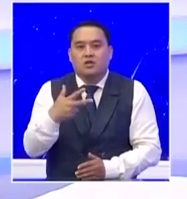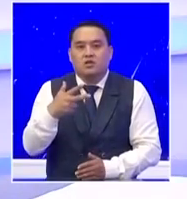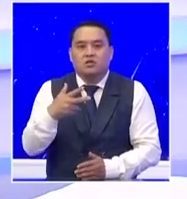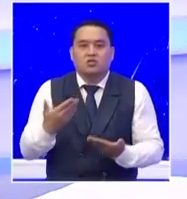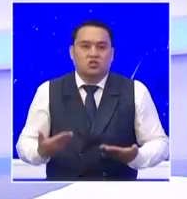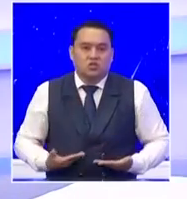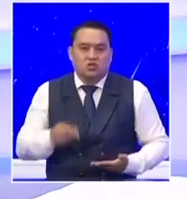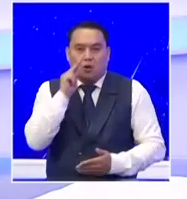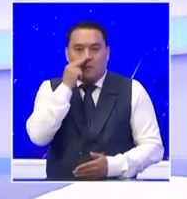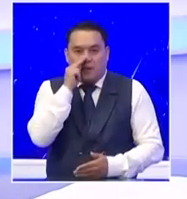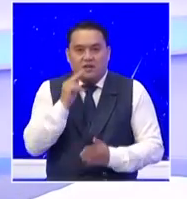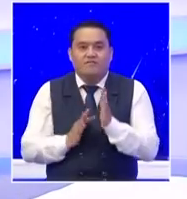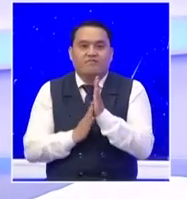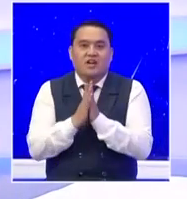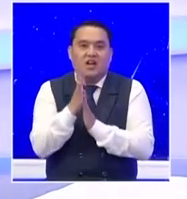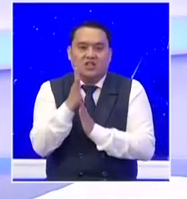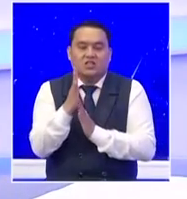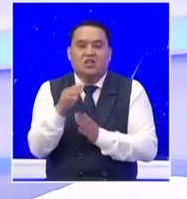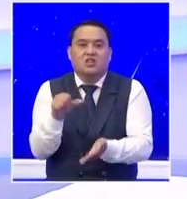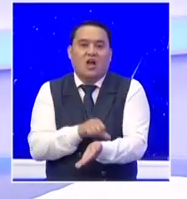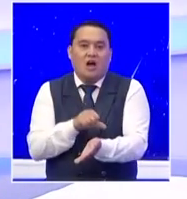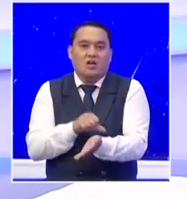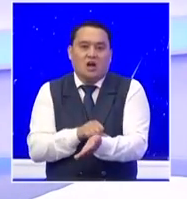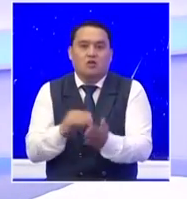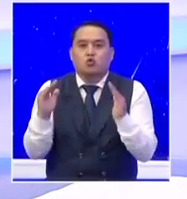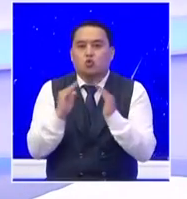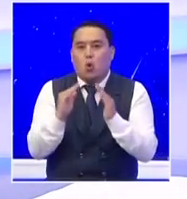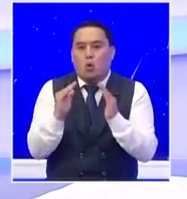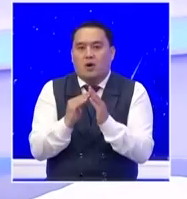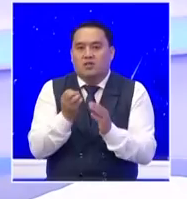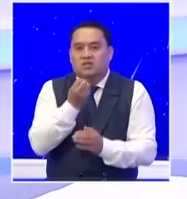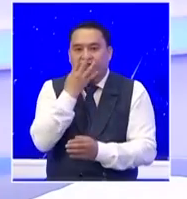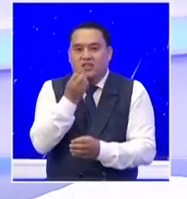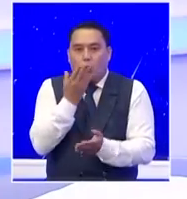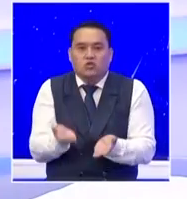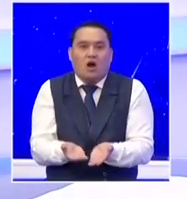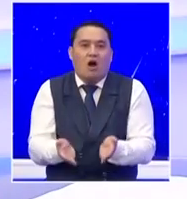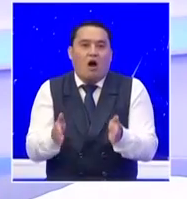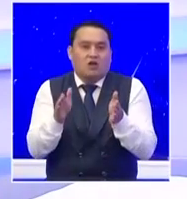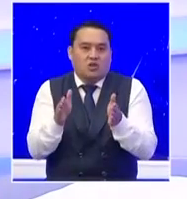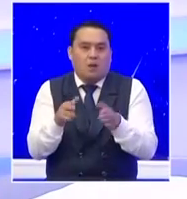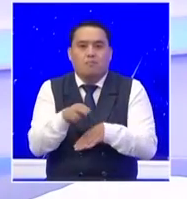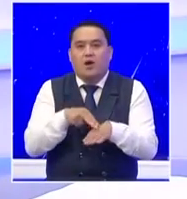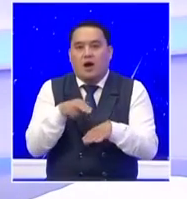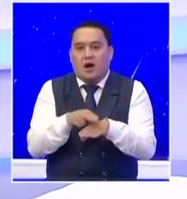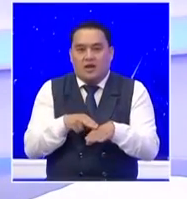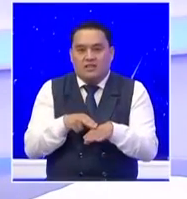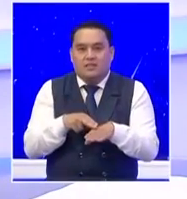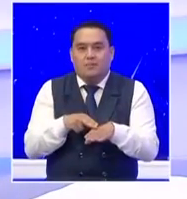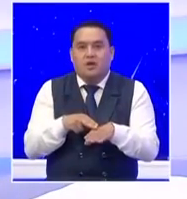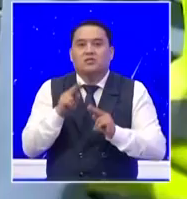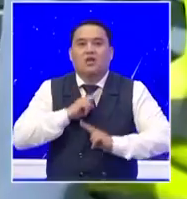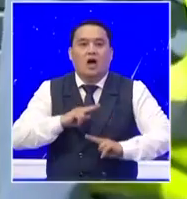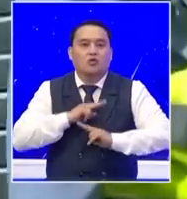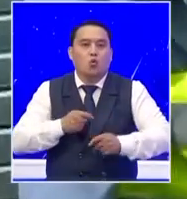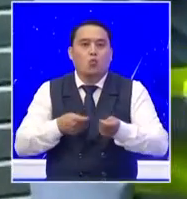53-летний житель Шымкента выращивал наркосодержащие растения дома в цветочных горшках, как передает полиция КИЗ.